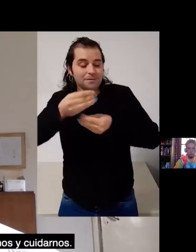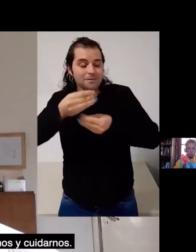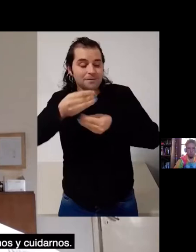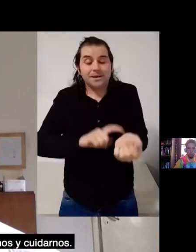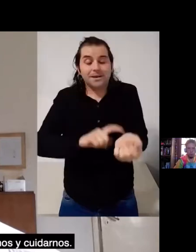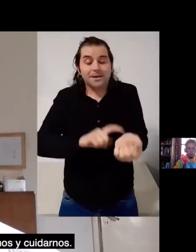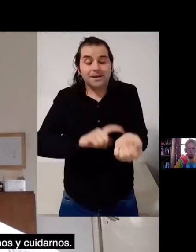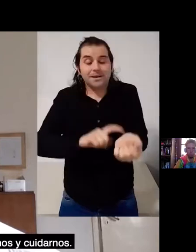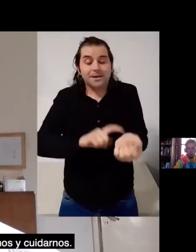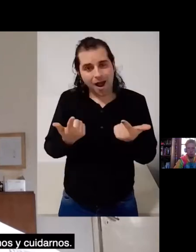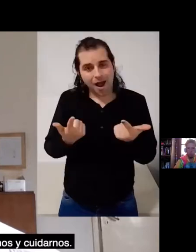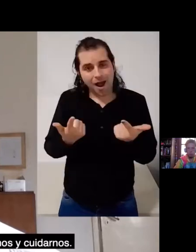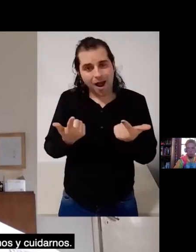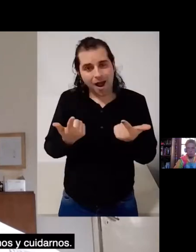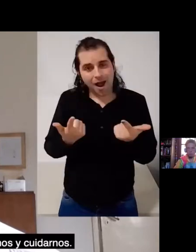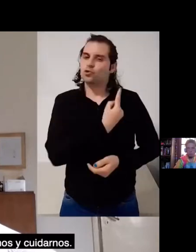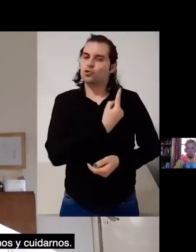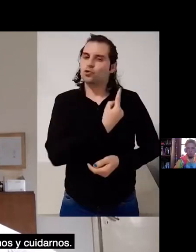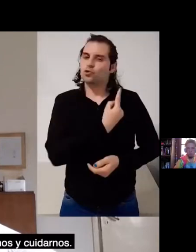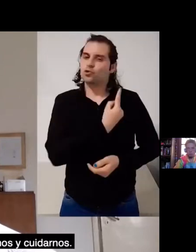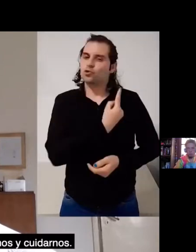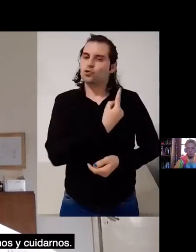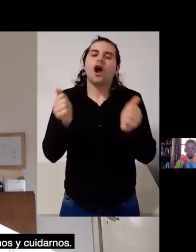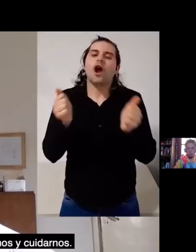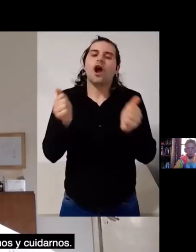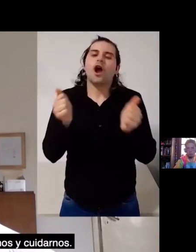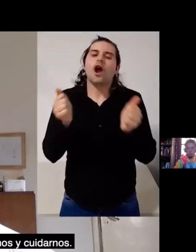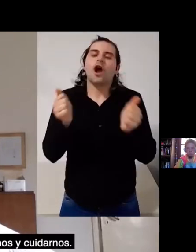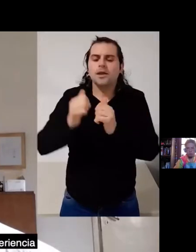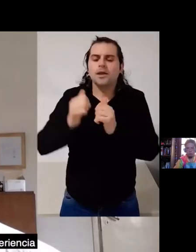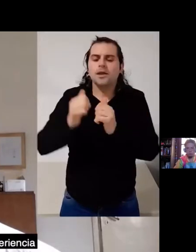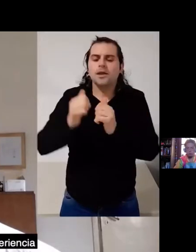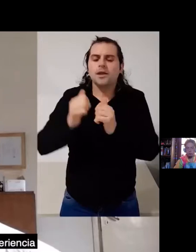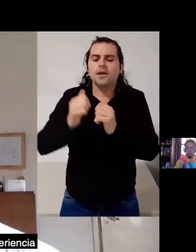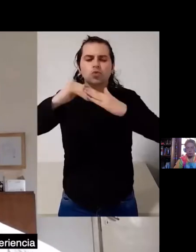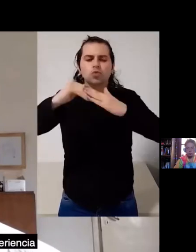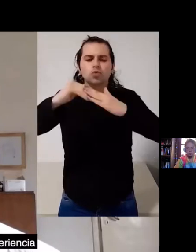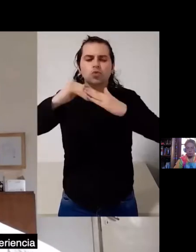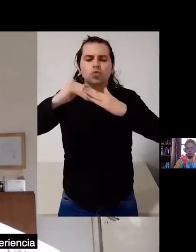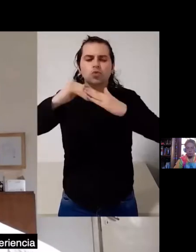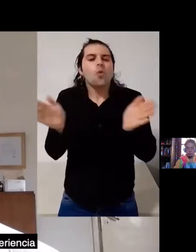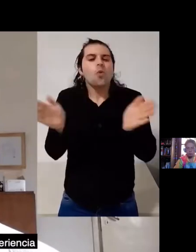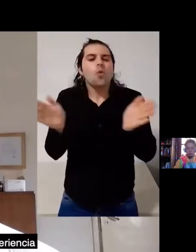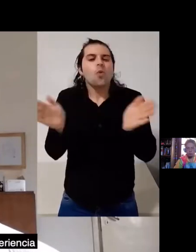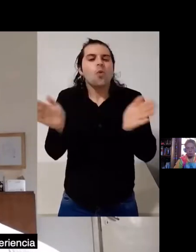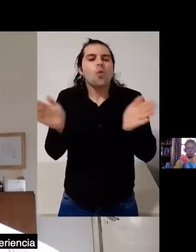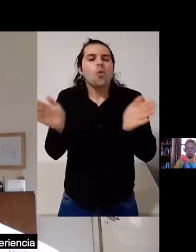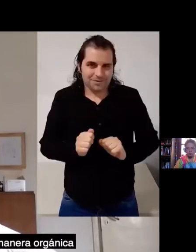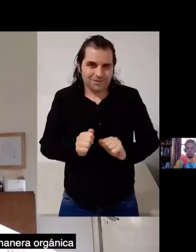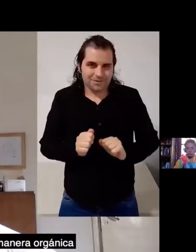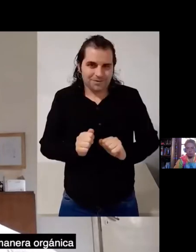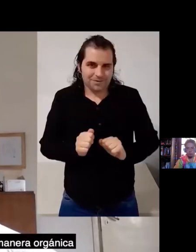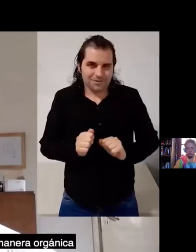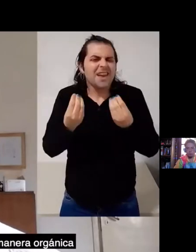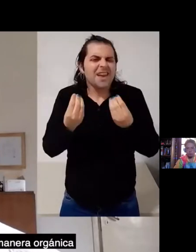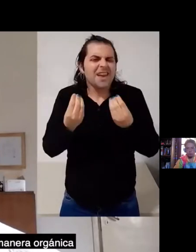l'État ni nos familles de sang. Et on construit d'autres façons de nous accompagner et de nous soigner. Nous en construisons